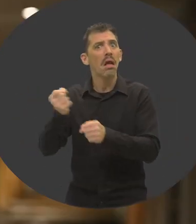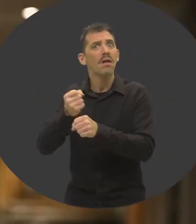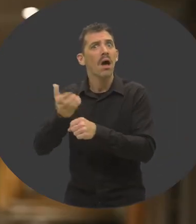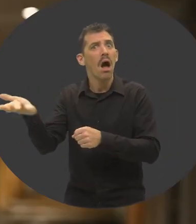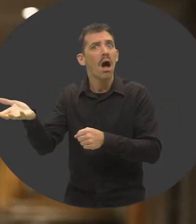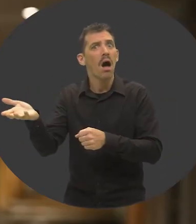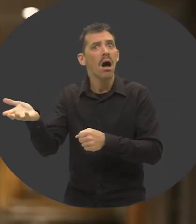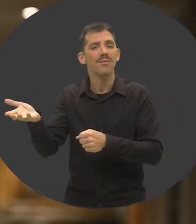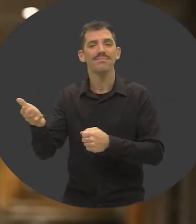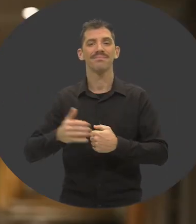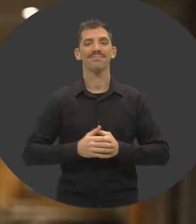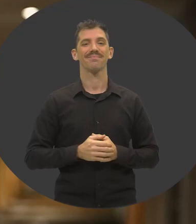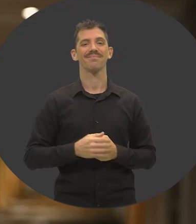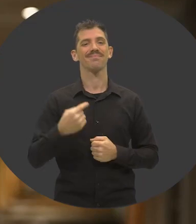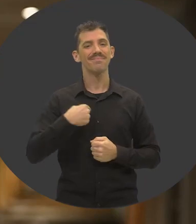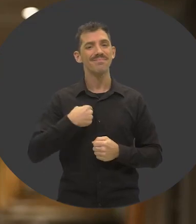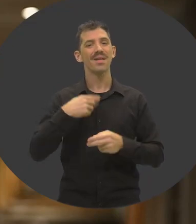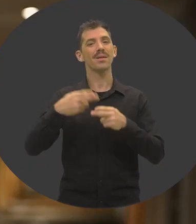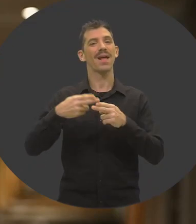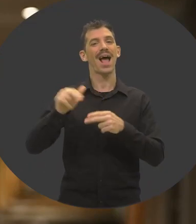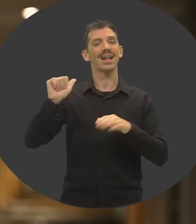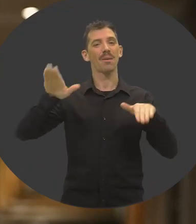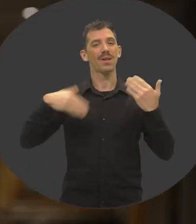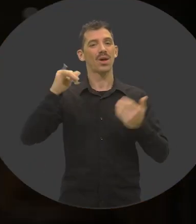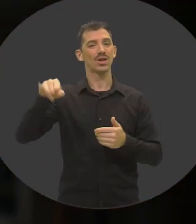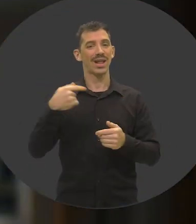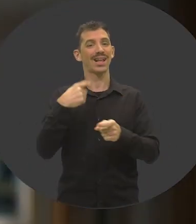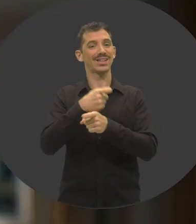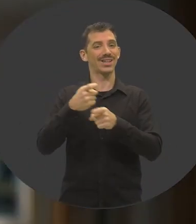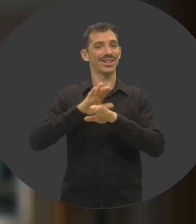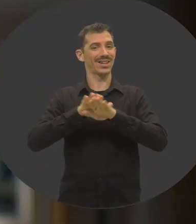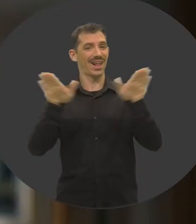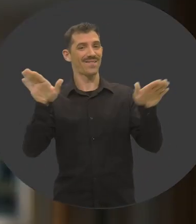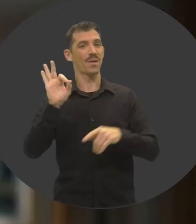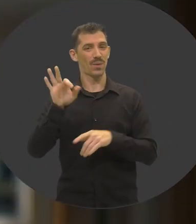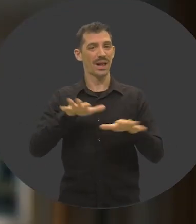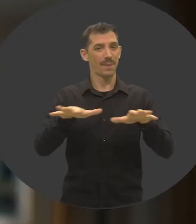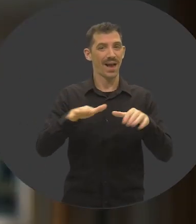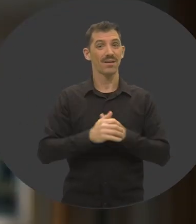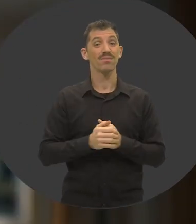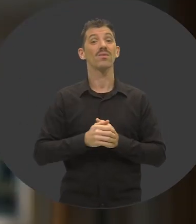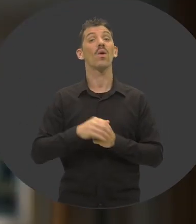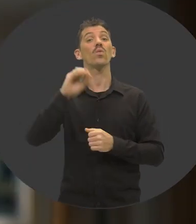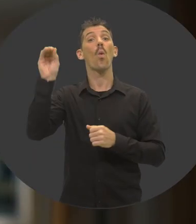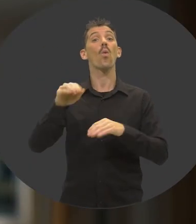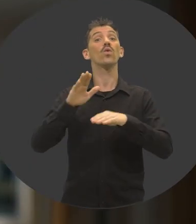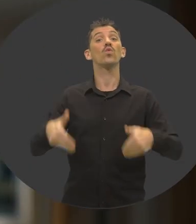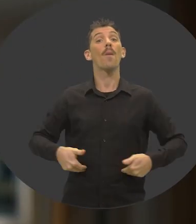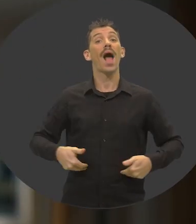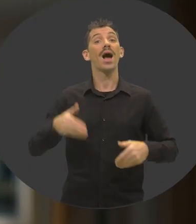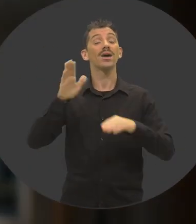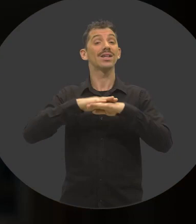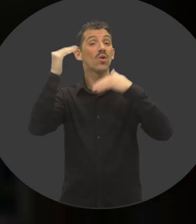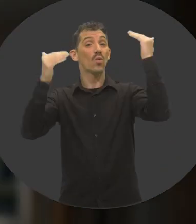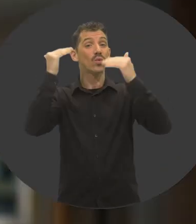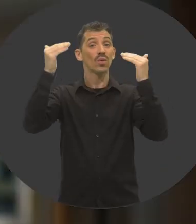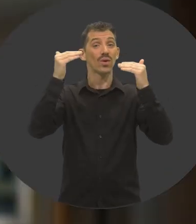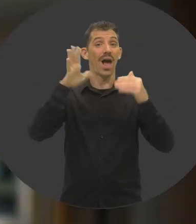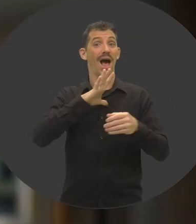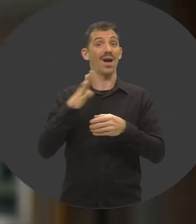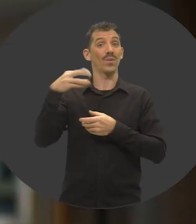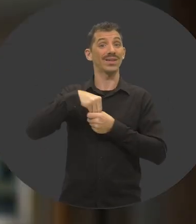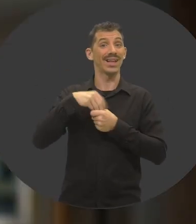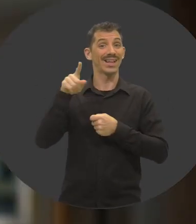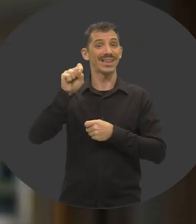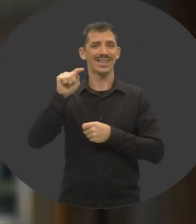d'employés crédibles qui étaient prêts à travailler. Je m'appelle Anne-Marie John, je suis directrice générale du Fairmont Tremblant. Il y a un